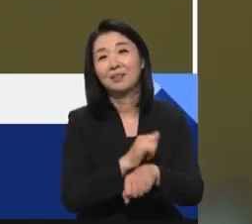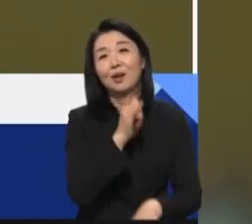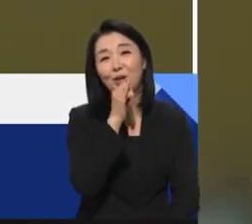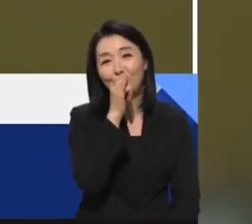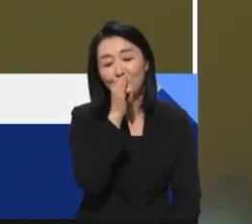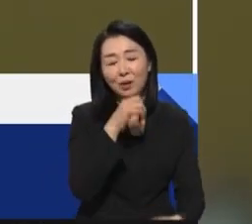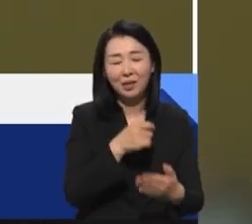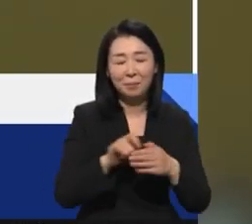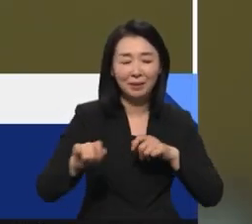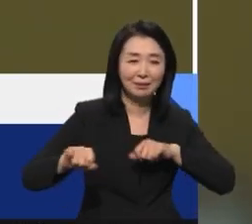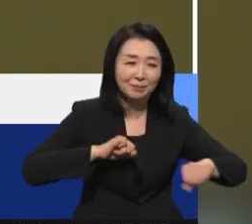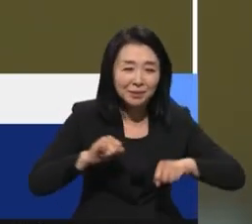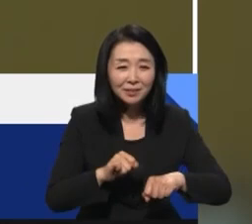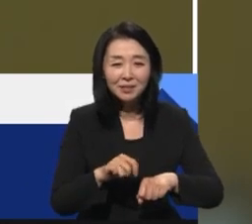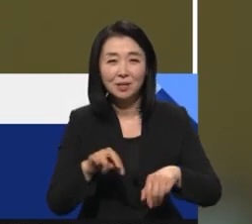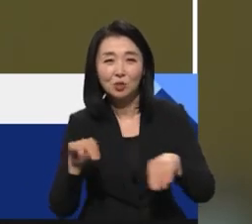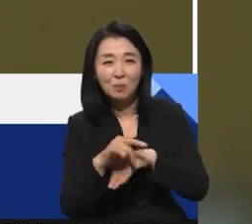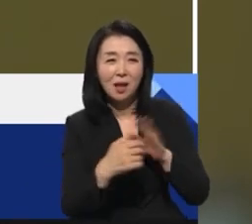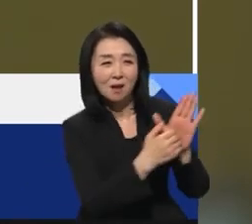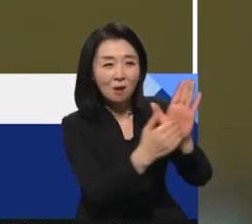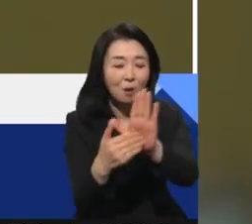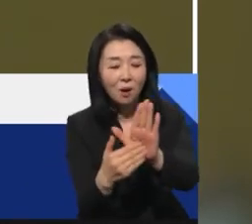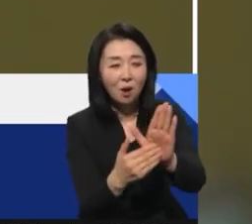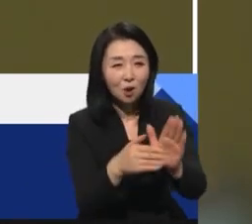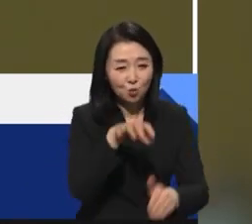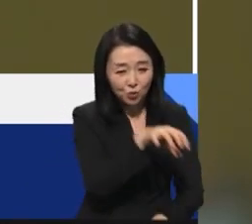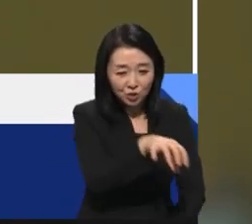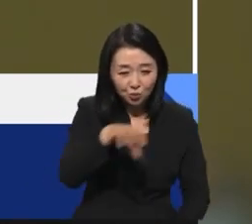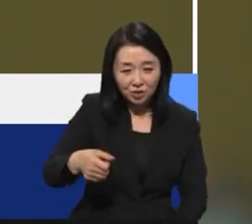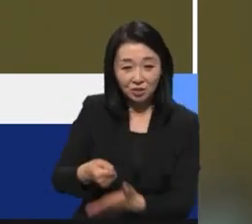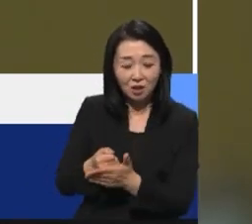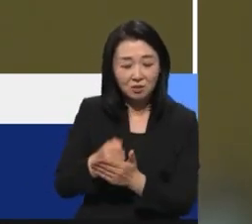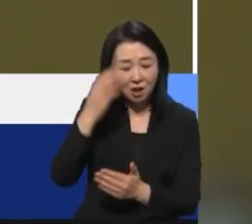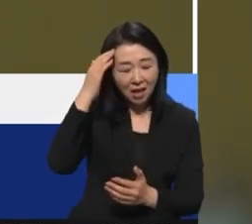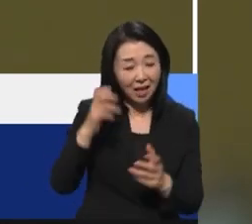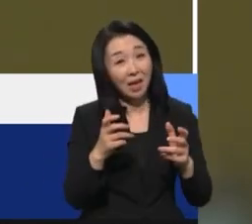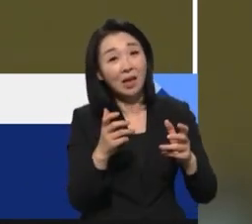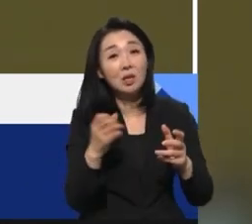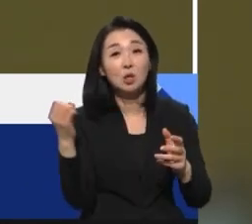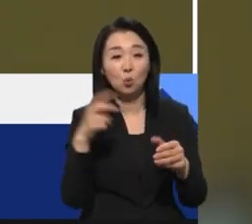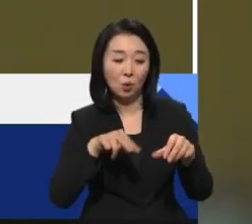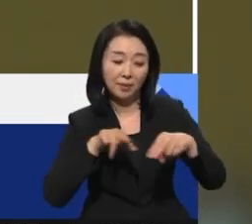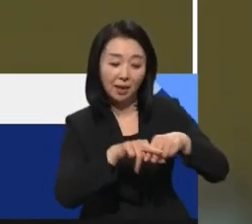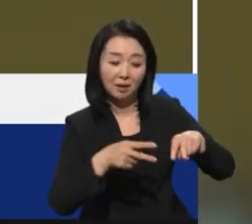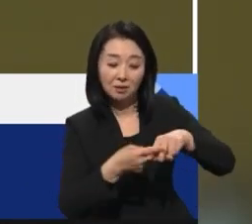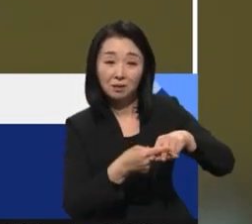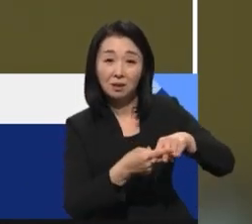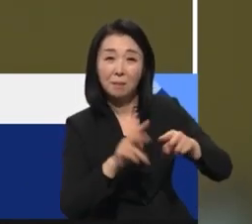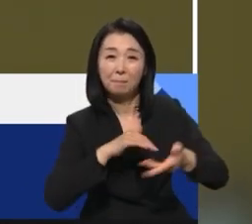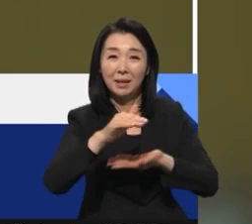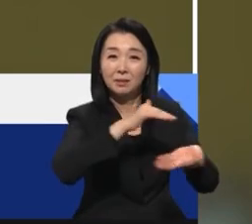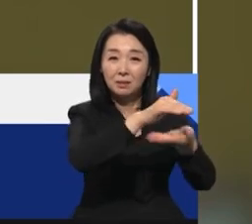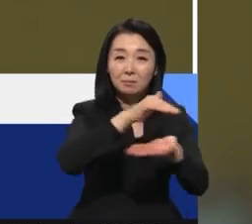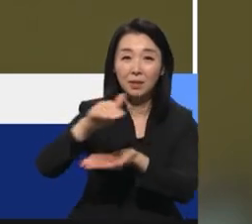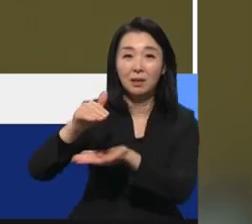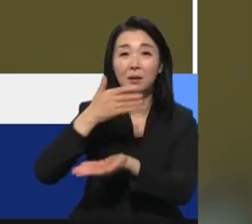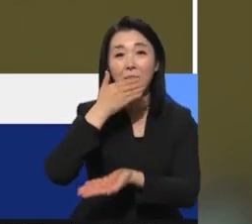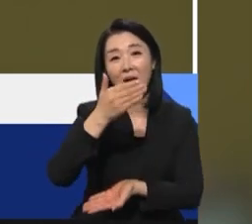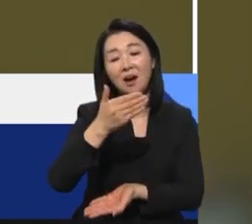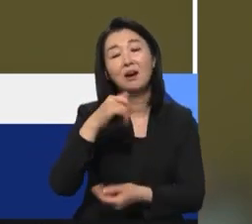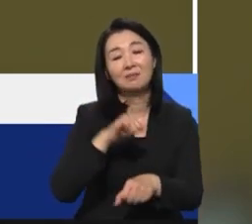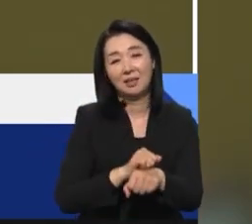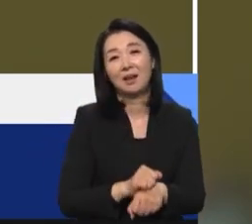때문에 스피드 순발력 그리고 커버 능력 위치 선정 회 등려 뭐 태클 패스 능력 모든게